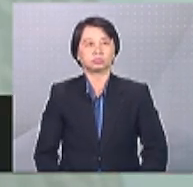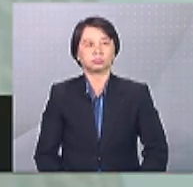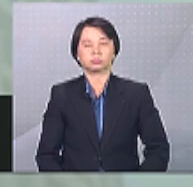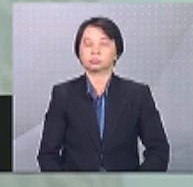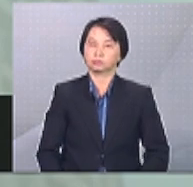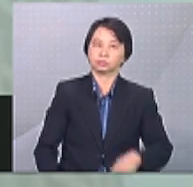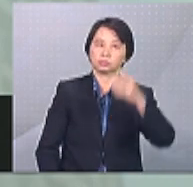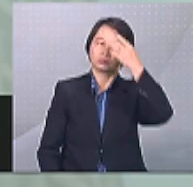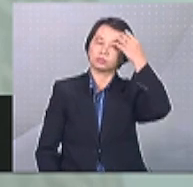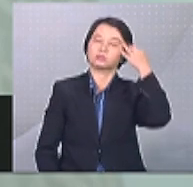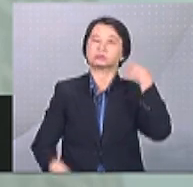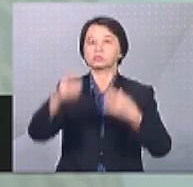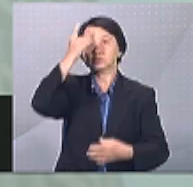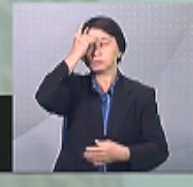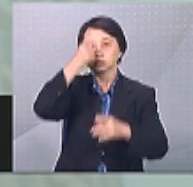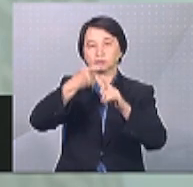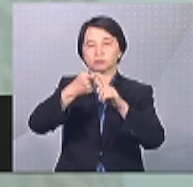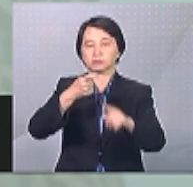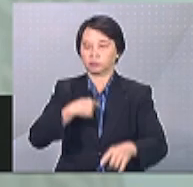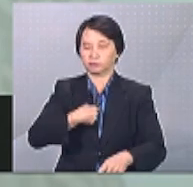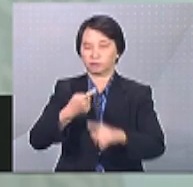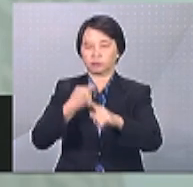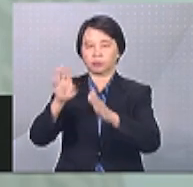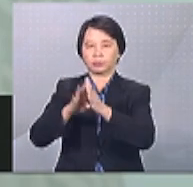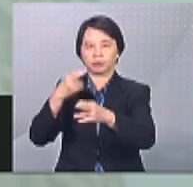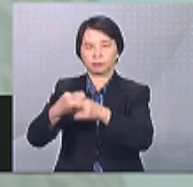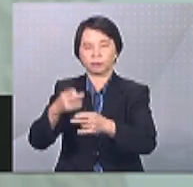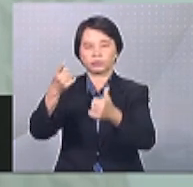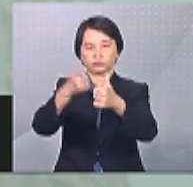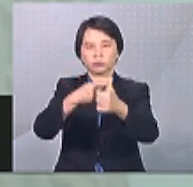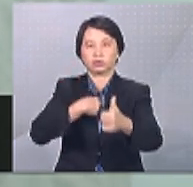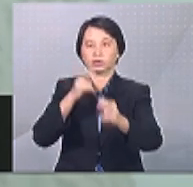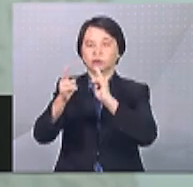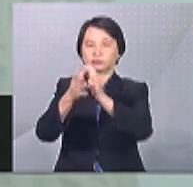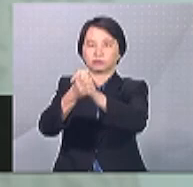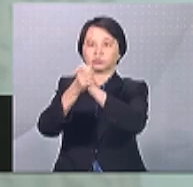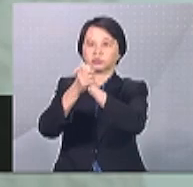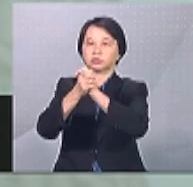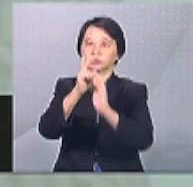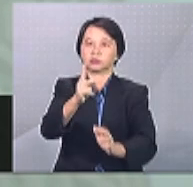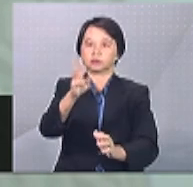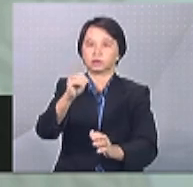Datuk, saya Syamsiah dari Bernama. Pertama, saya nak ucap tahniah untuk KKM atas